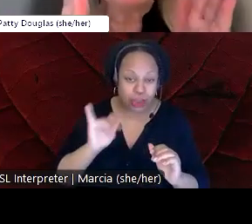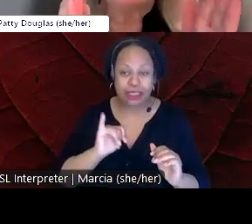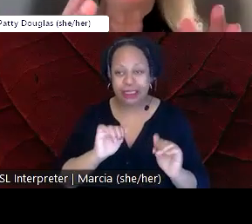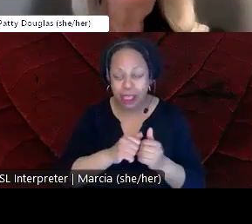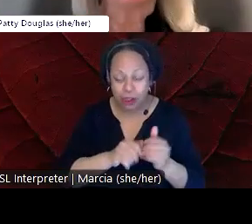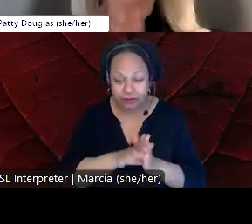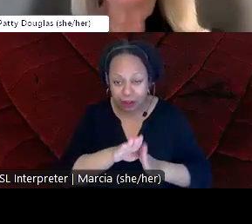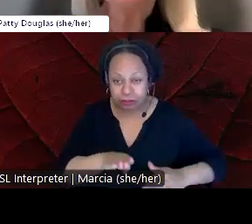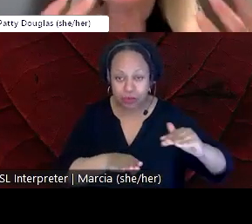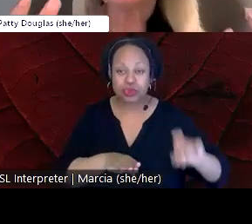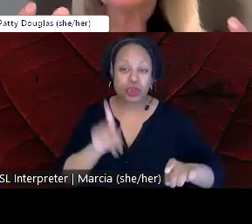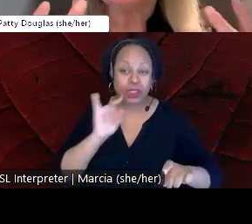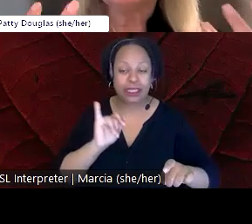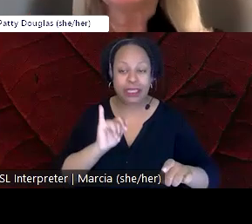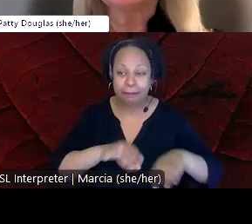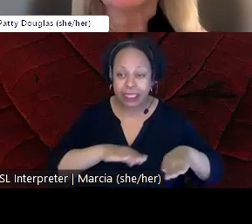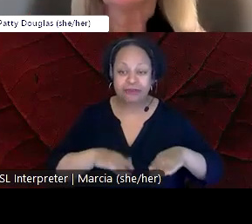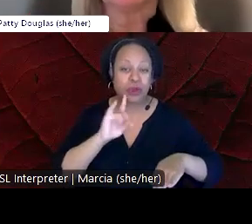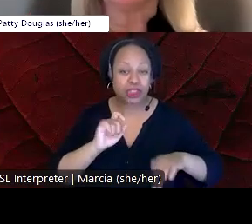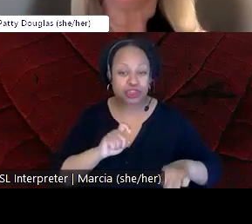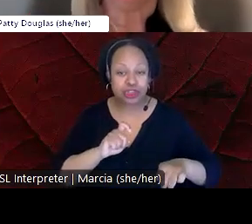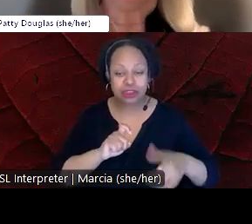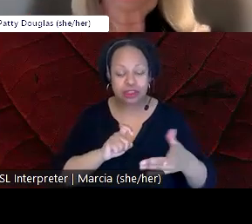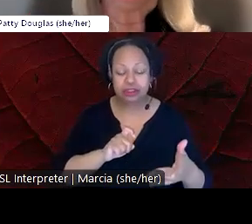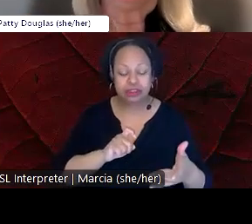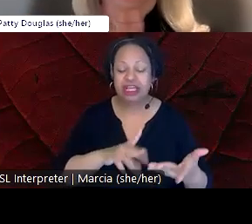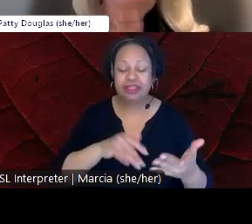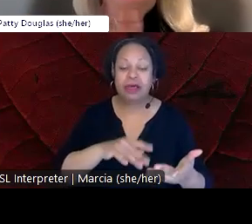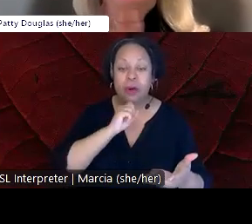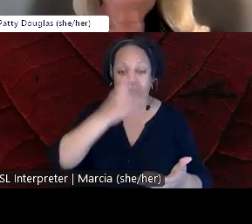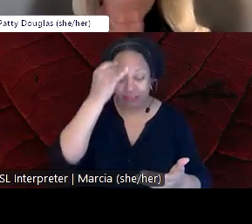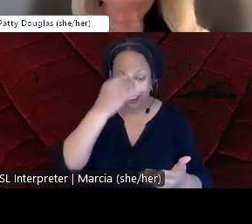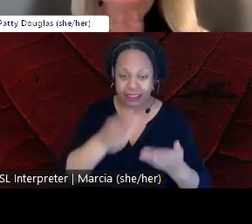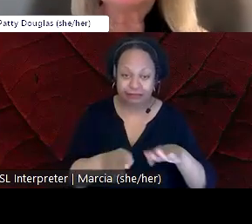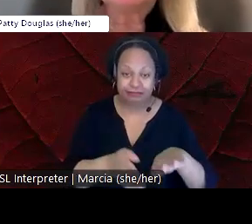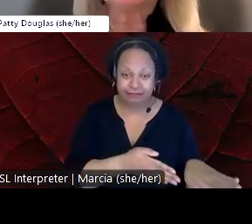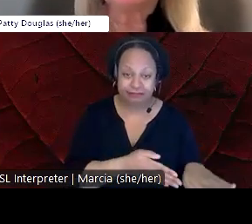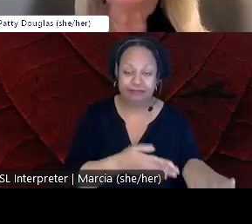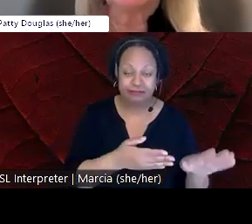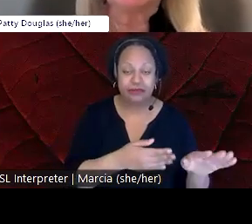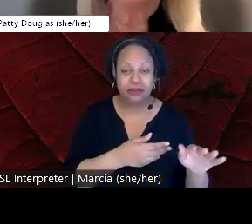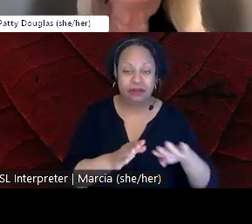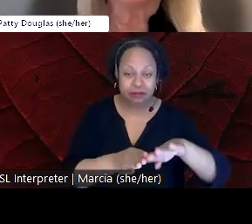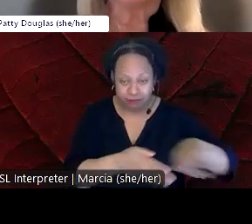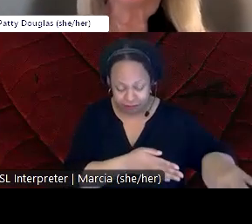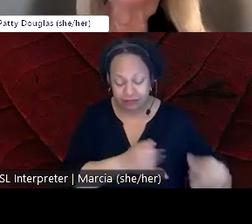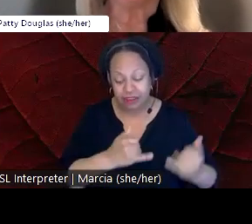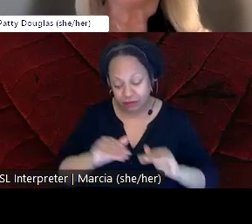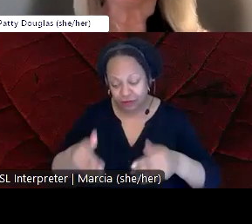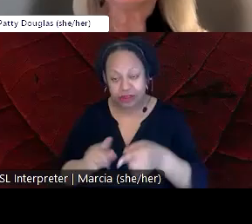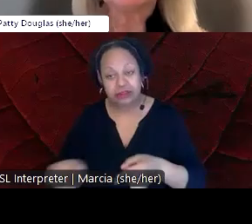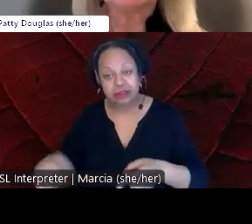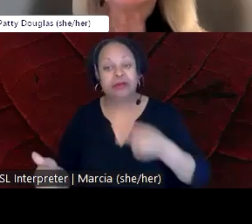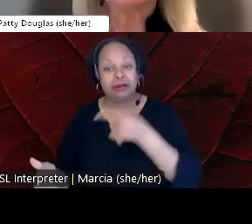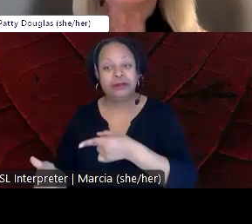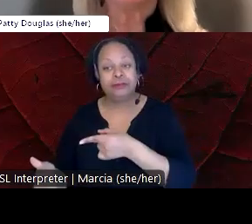etc. Évidemment, dans le cadre de la sécurité toujours. Le capacitisme